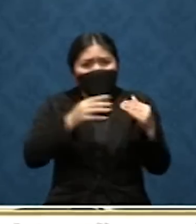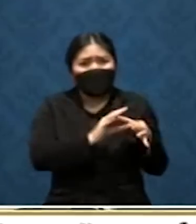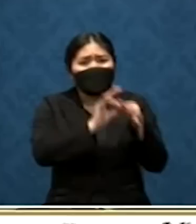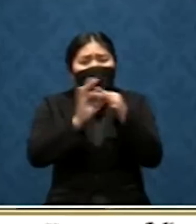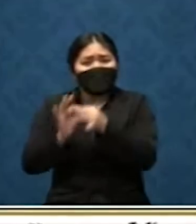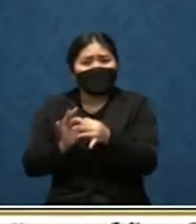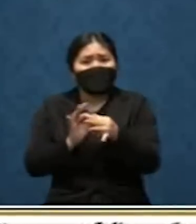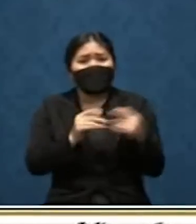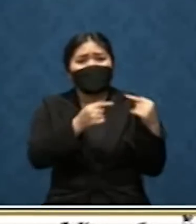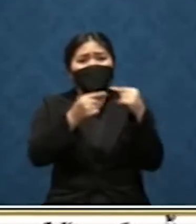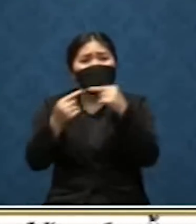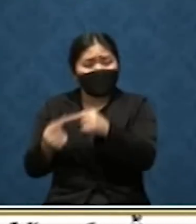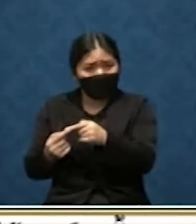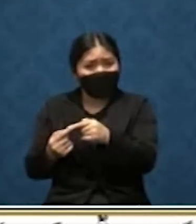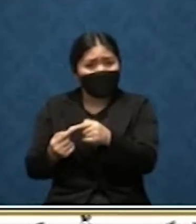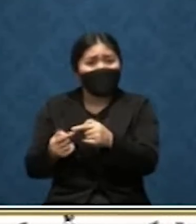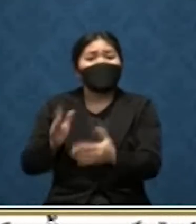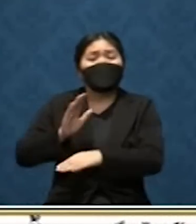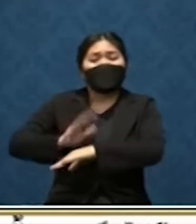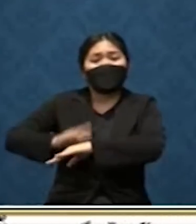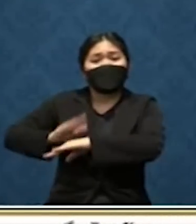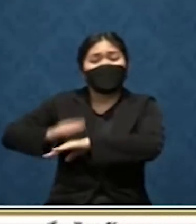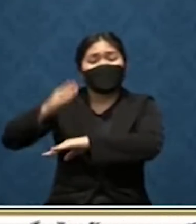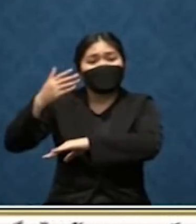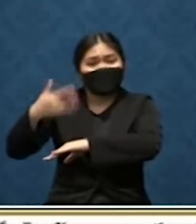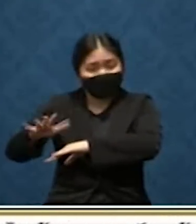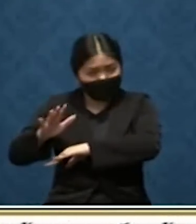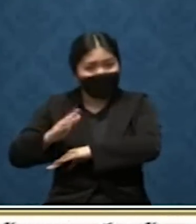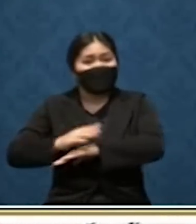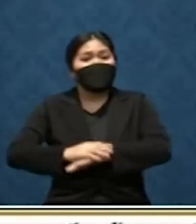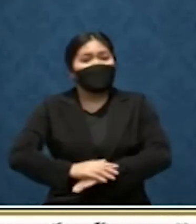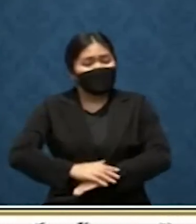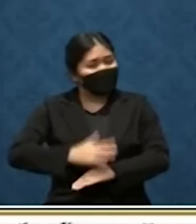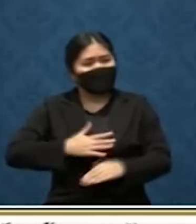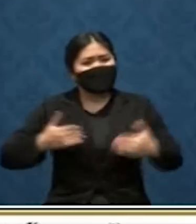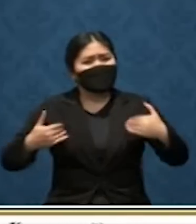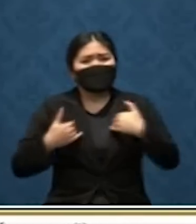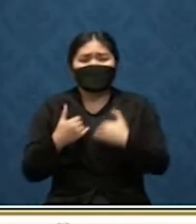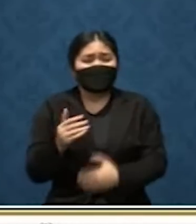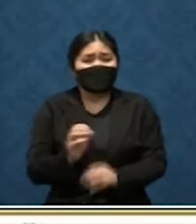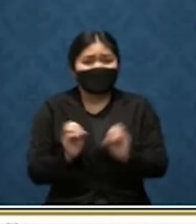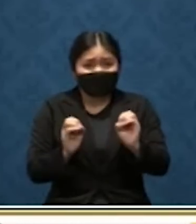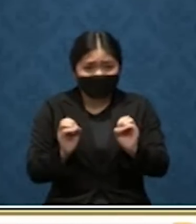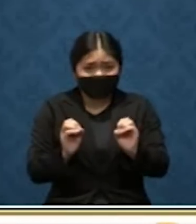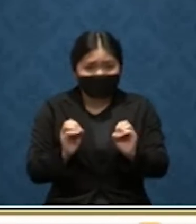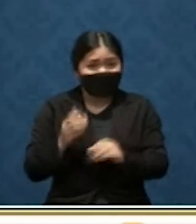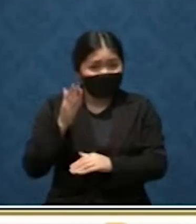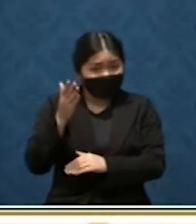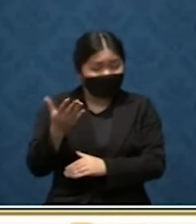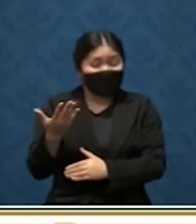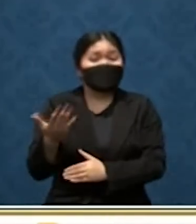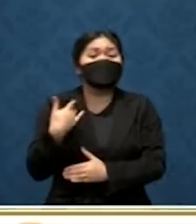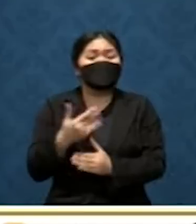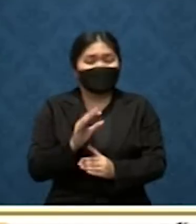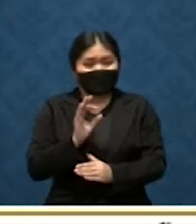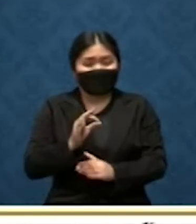ไม่ได้เกี่ยวของเลยนะครัได้คลัได